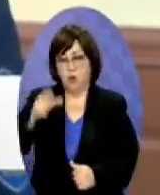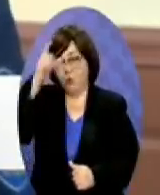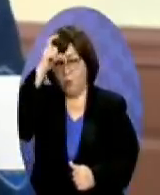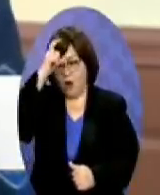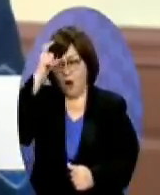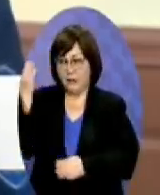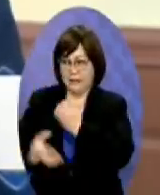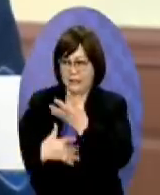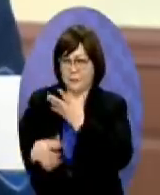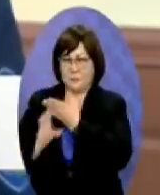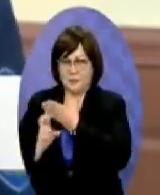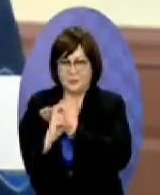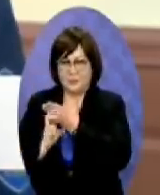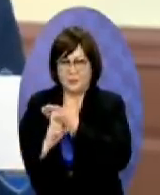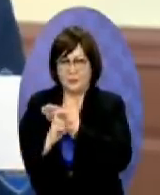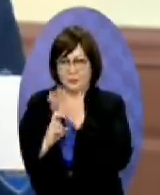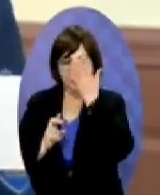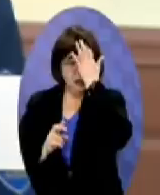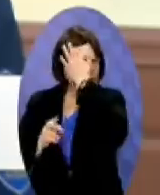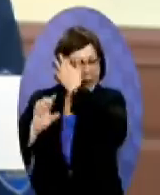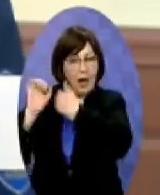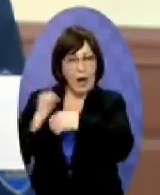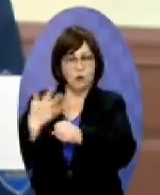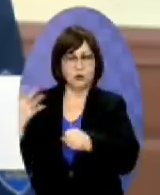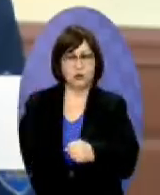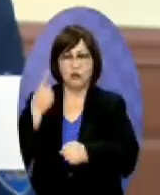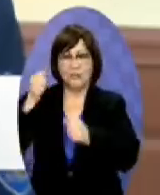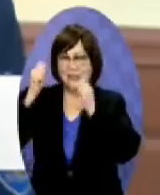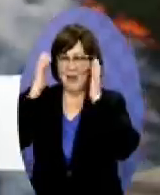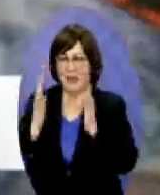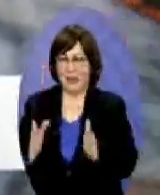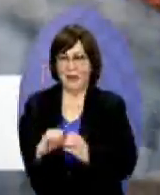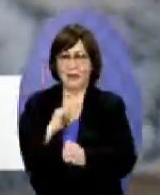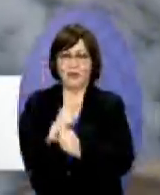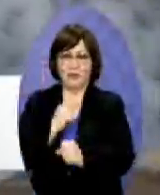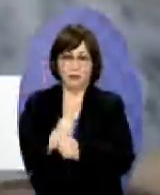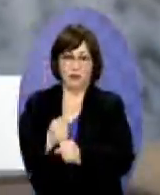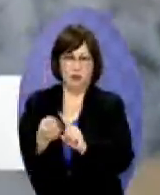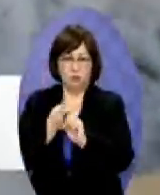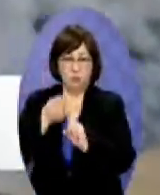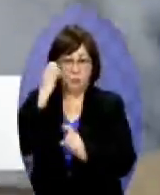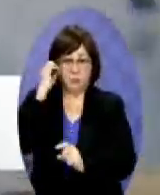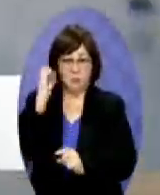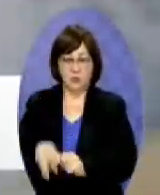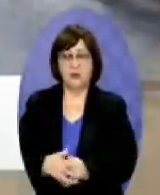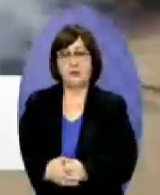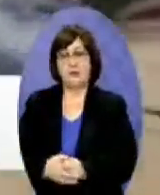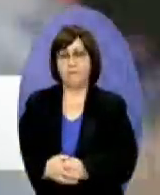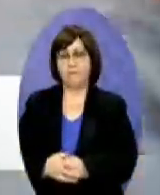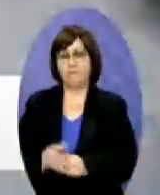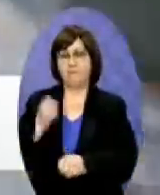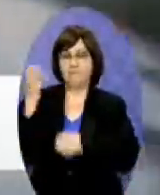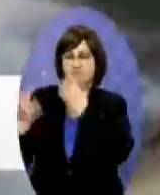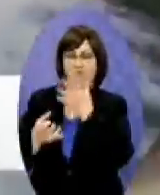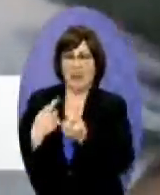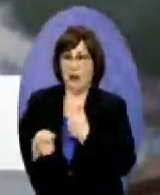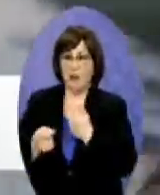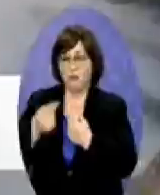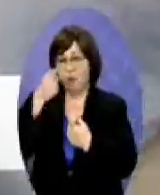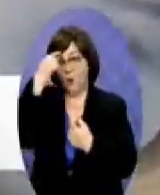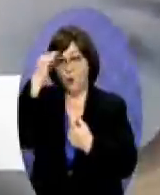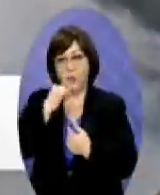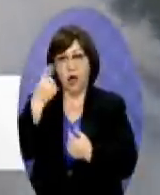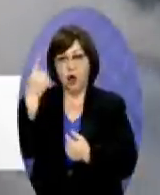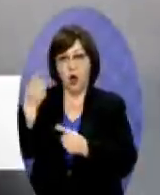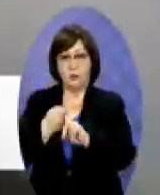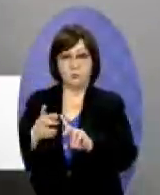оролцоотой, иргэн бүрийн хариуцлагатай байдлаас энэ бол шууд хамааралтай юм аа. Хуурай шилт дулаарлын асуудал зөвхөн Монголынх биш юм. Жишээ